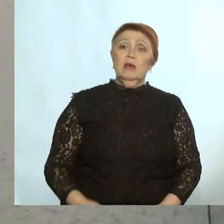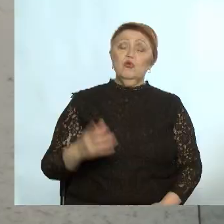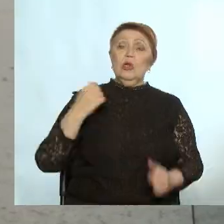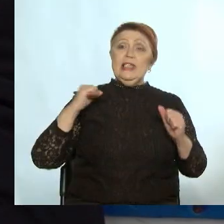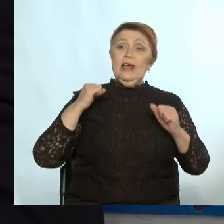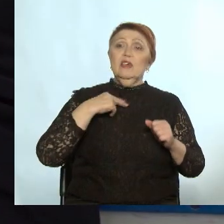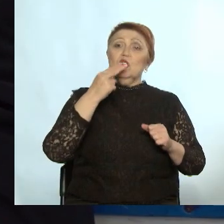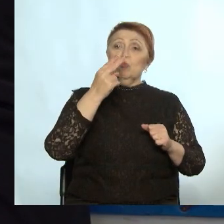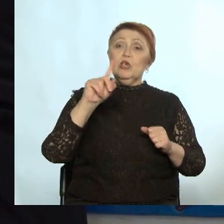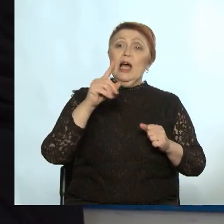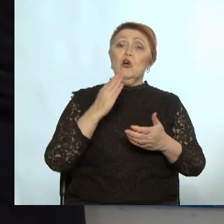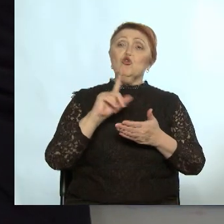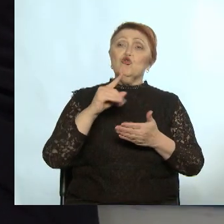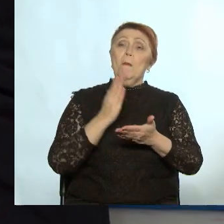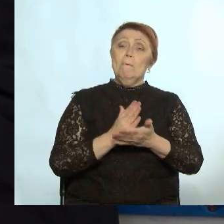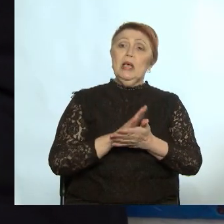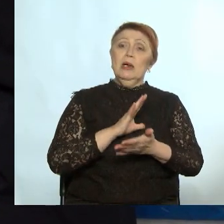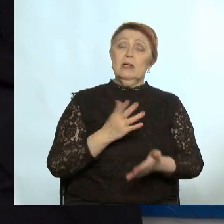было.